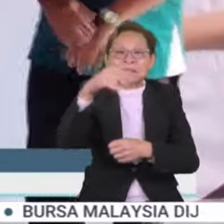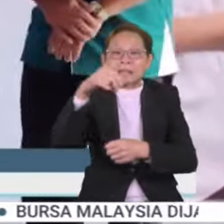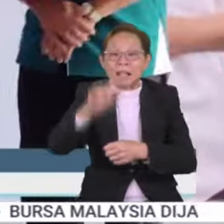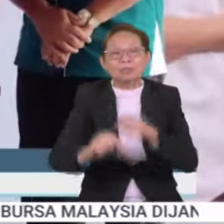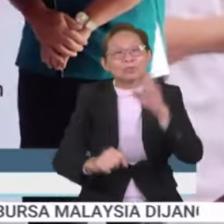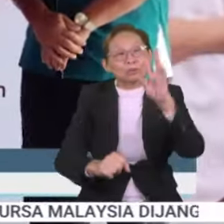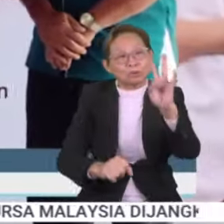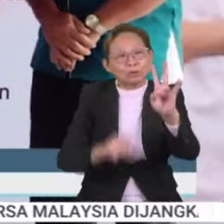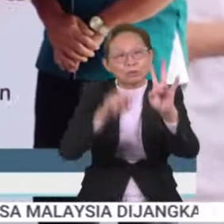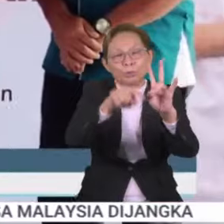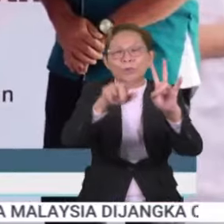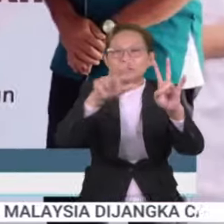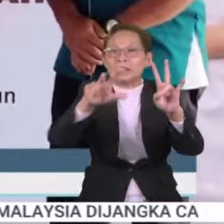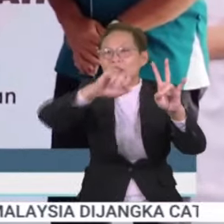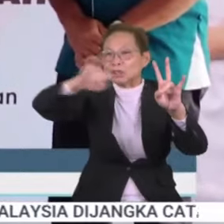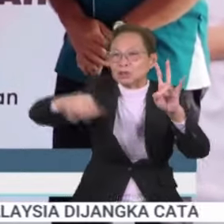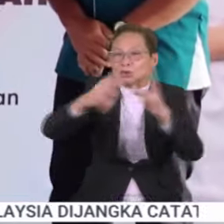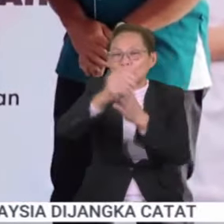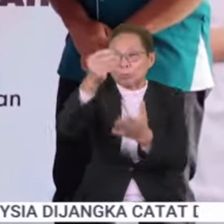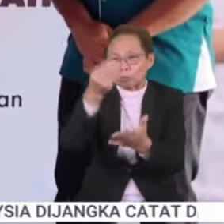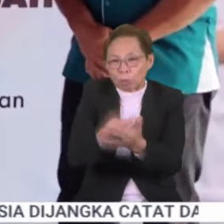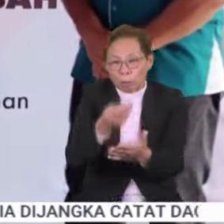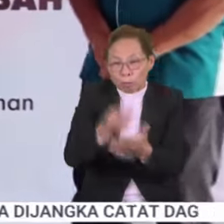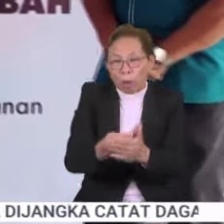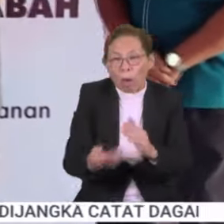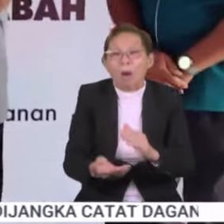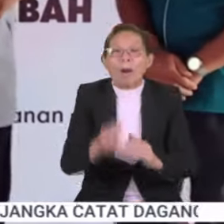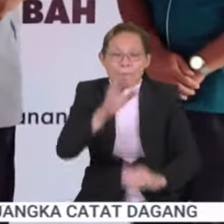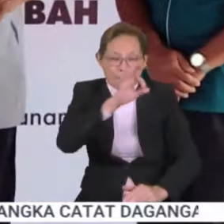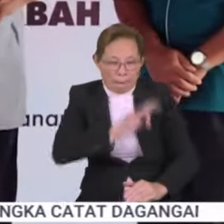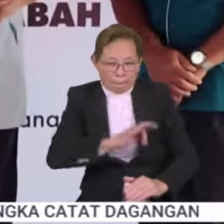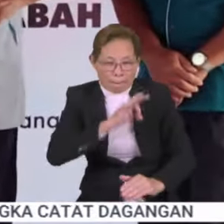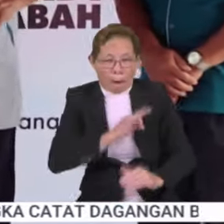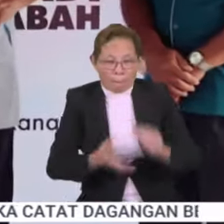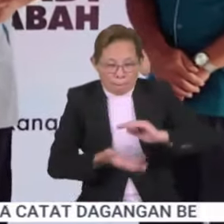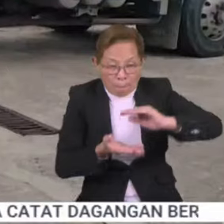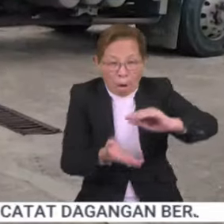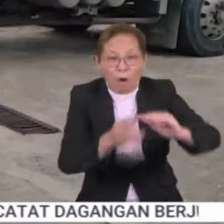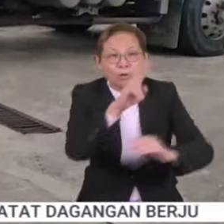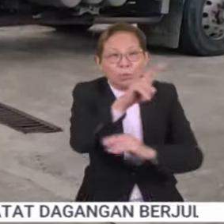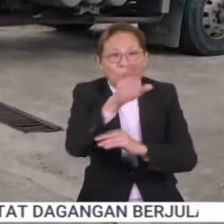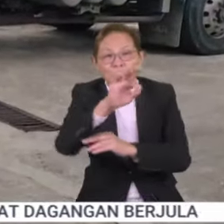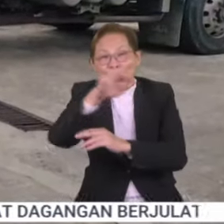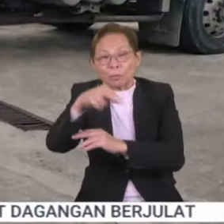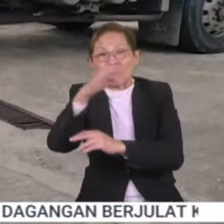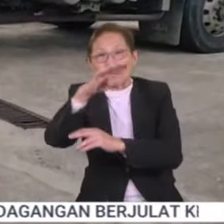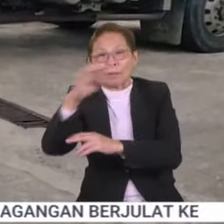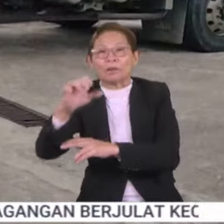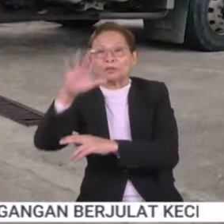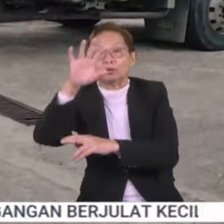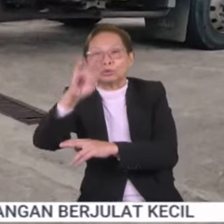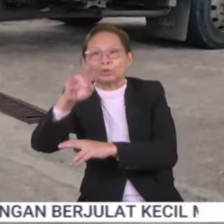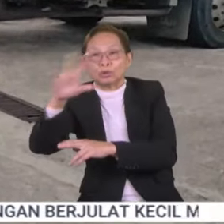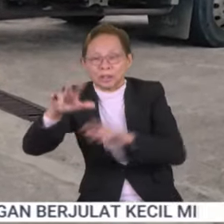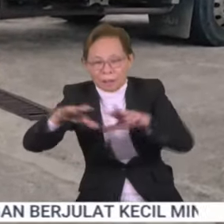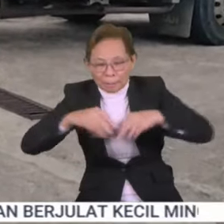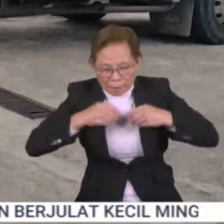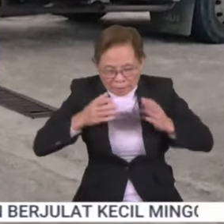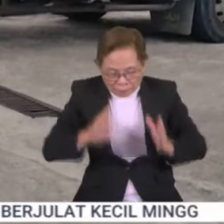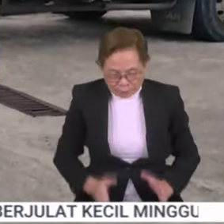sebanyak r.3 juta yang memanfaatkan 29 3